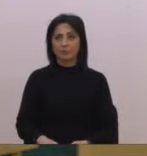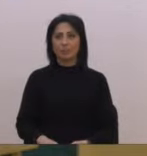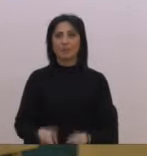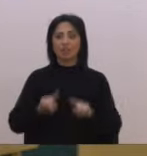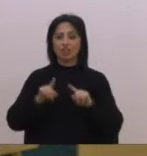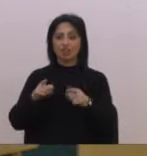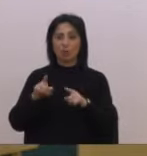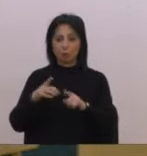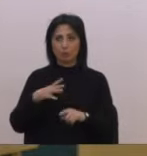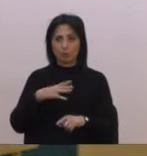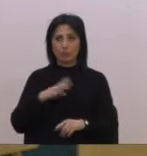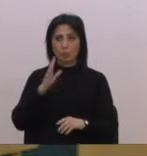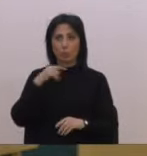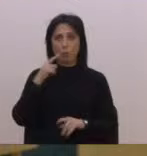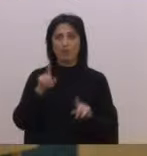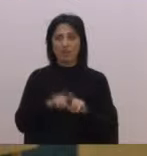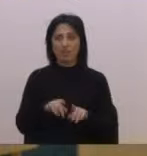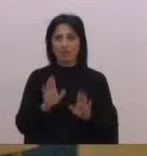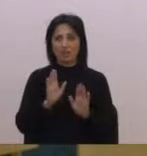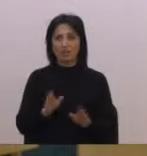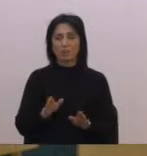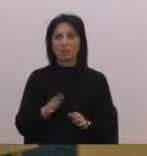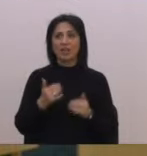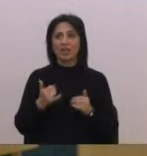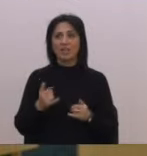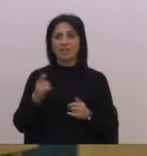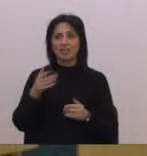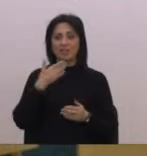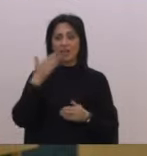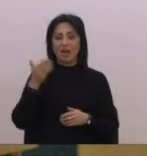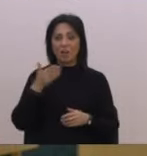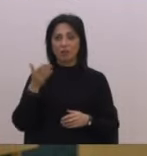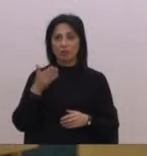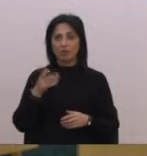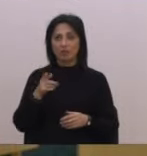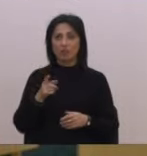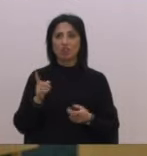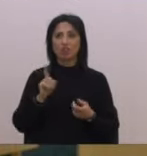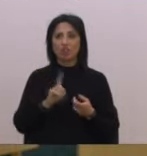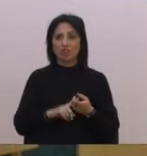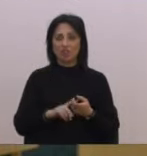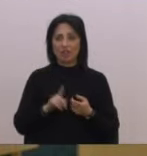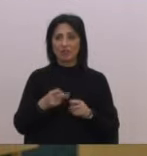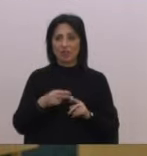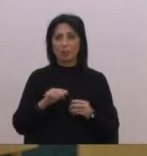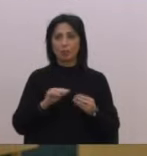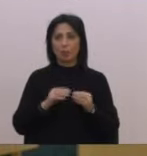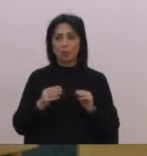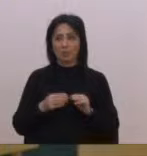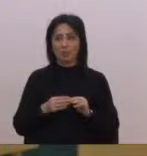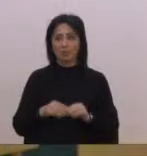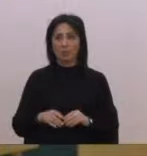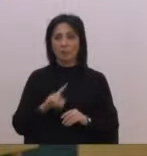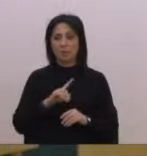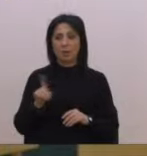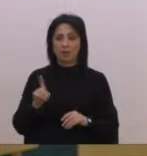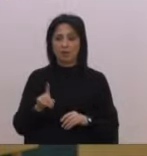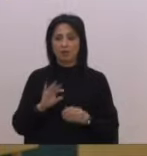შემიწუხები ხართ და მომავალშიც ასე იქნება. Დღეს თქვენს გამოსვლაში შეეხეთ ამ პრობლემას,